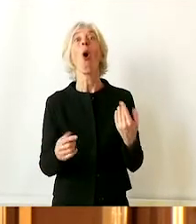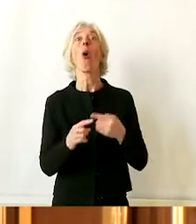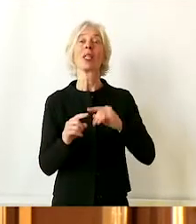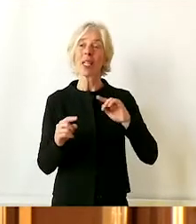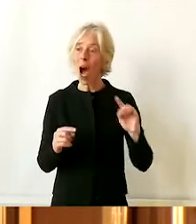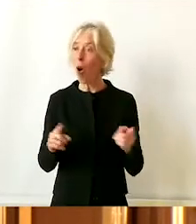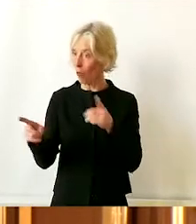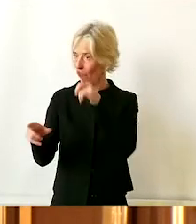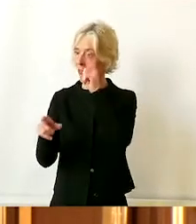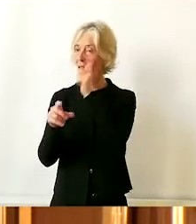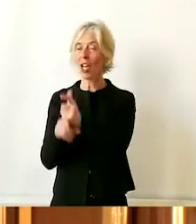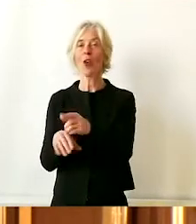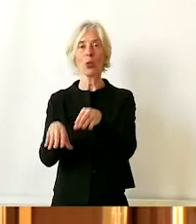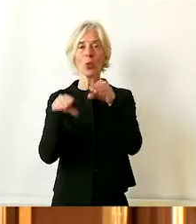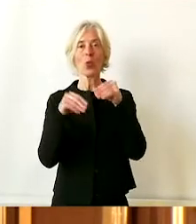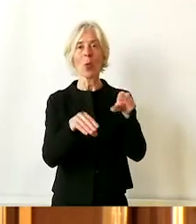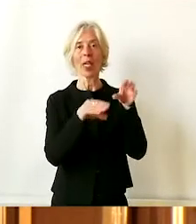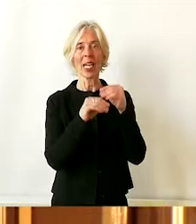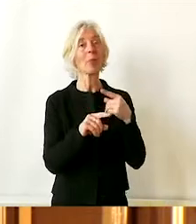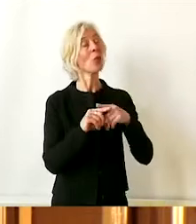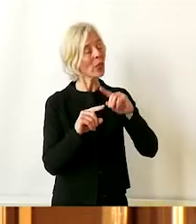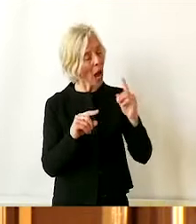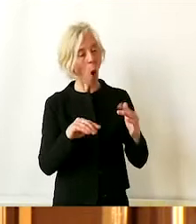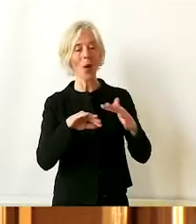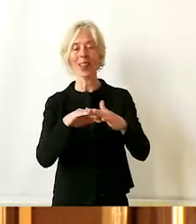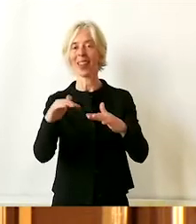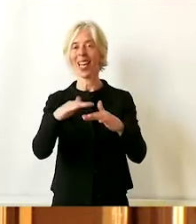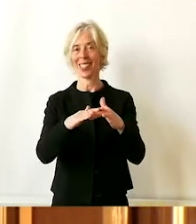aber vor allem auch von dem Netzwerk profitieren wollen.